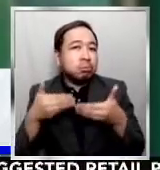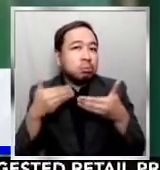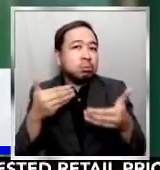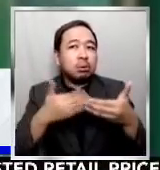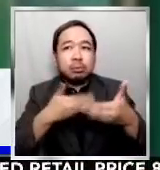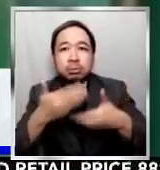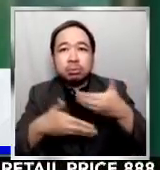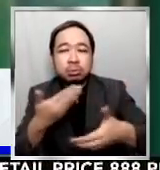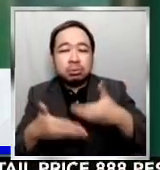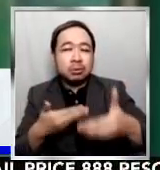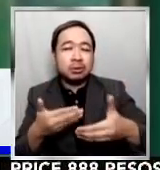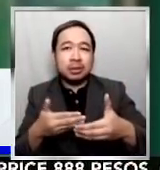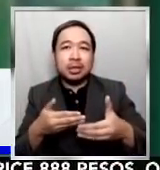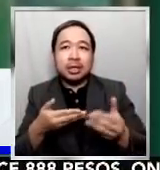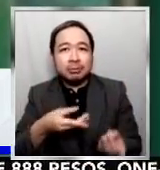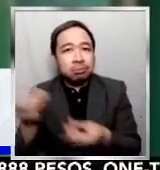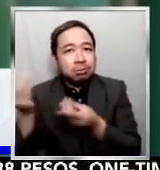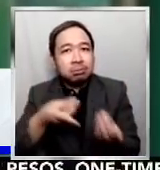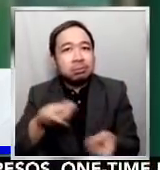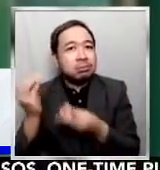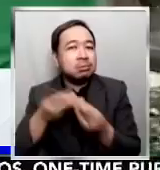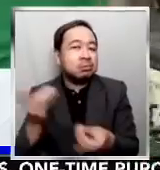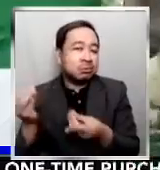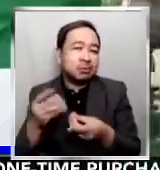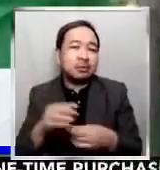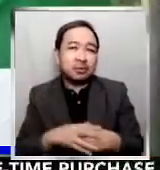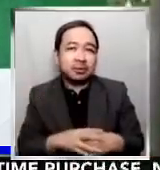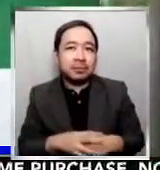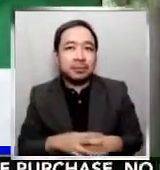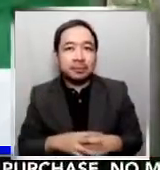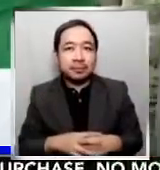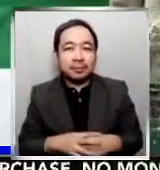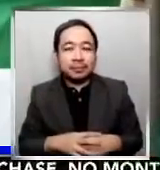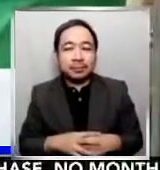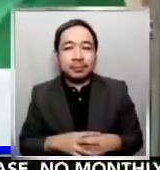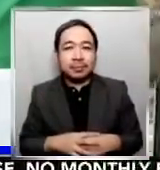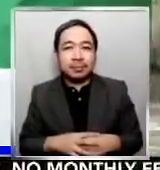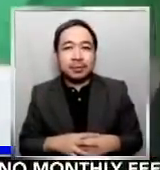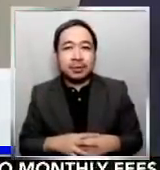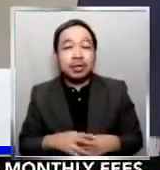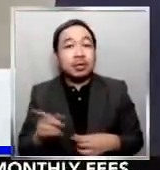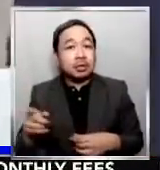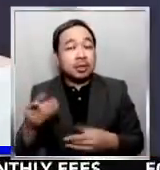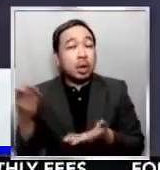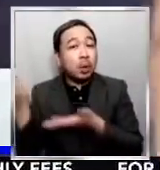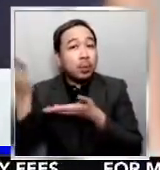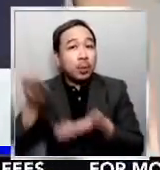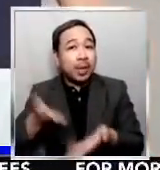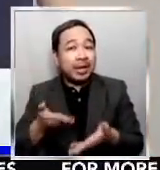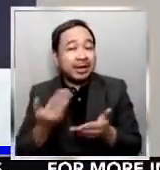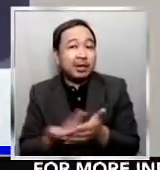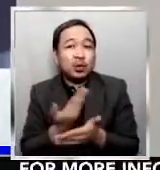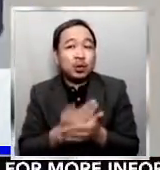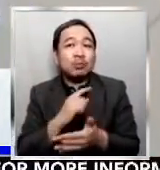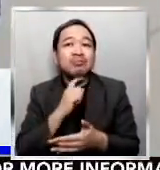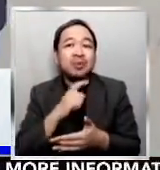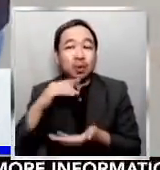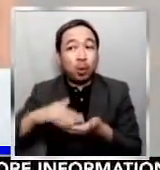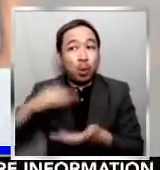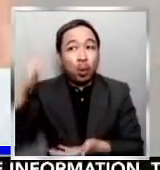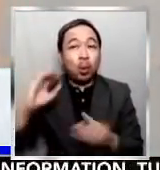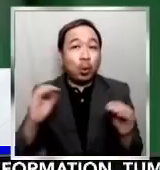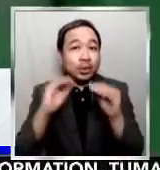in and out ng mga cylinders sa mga hospitals. Bukod sa pag-angkat ng bagong tangke ng oxygen, pinapataas nila ngayon ang kapasidad